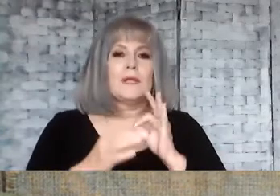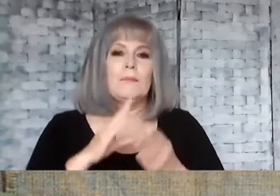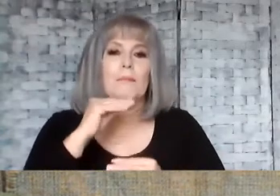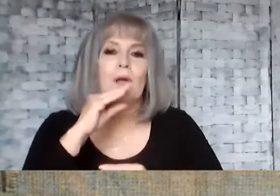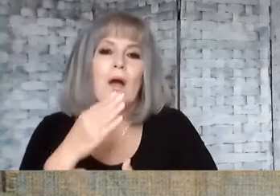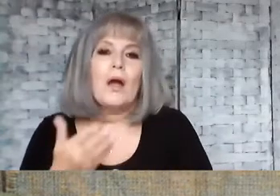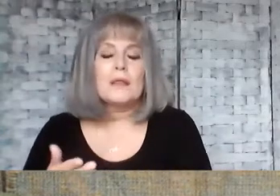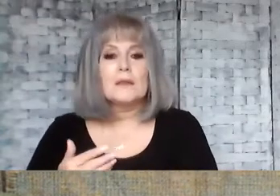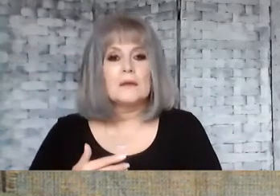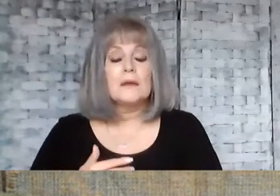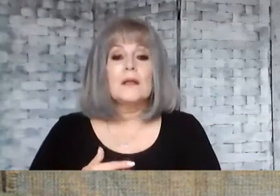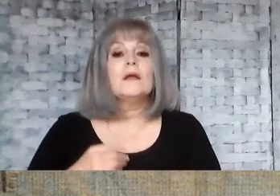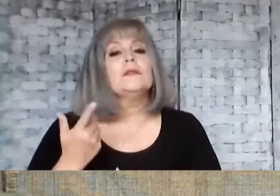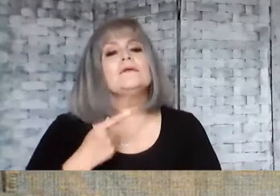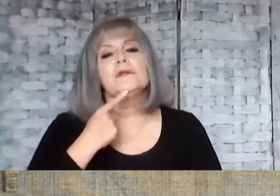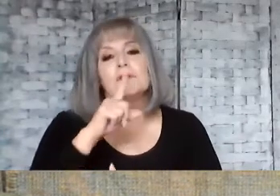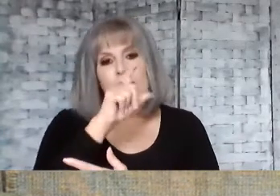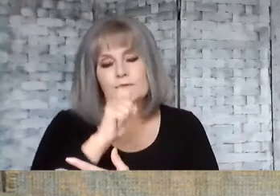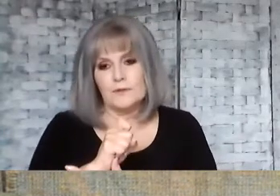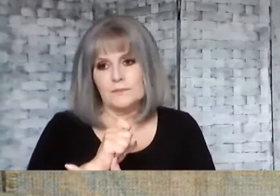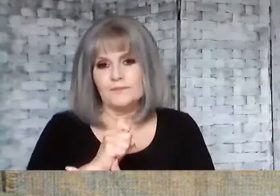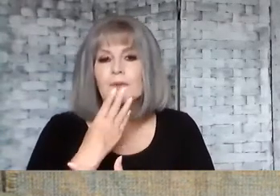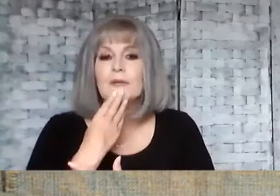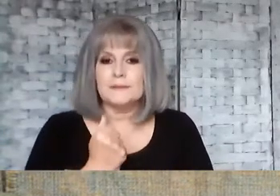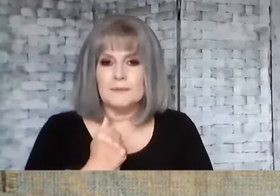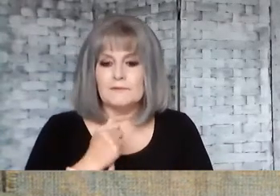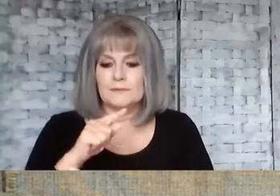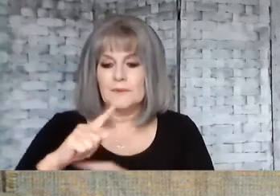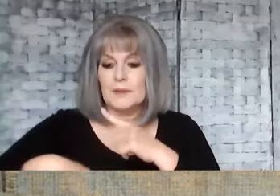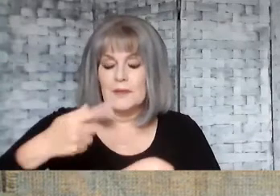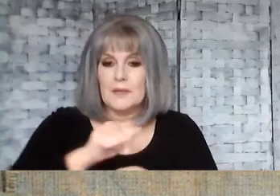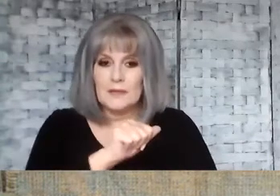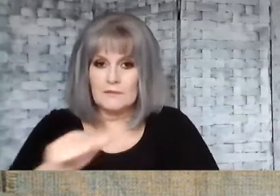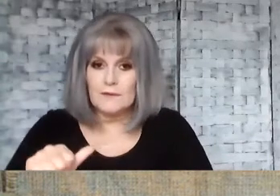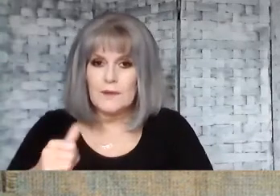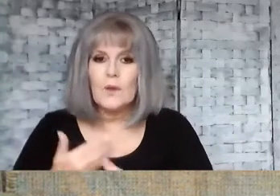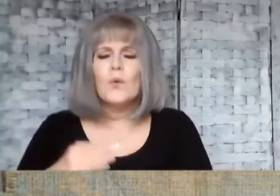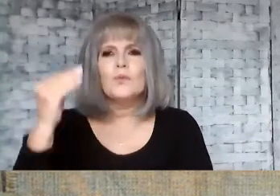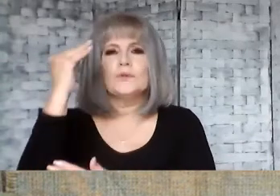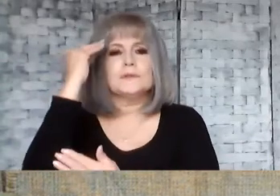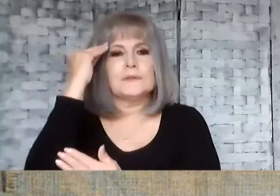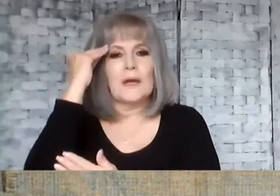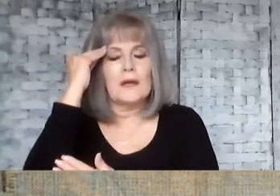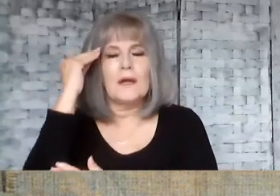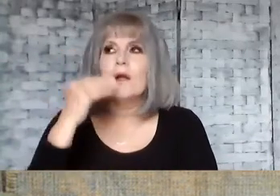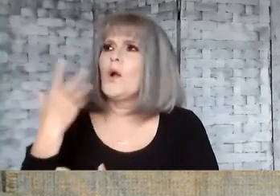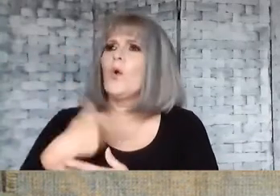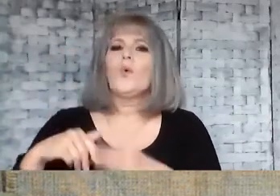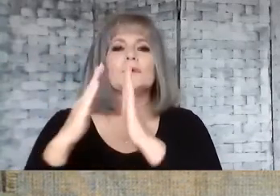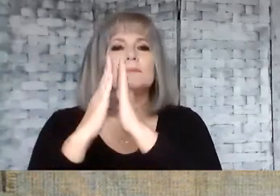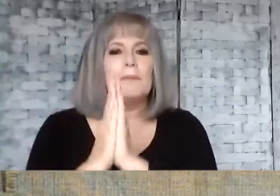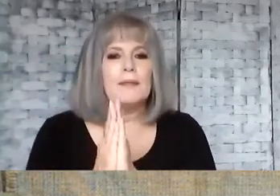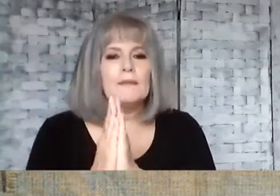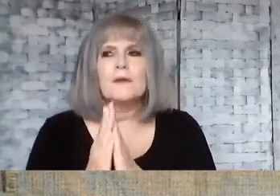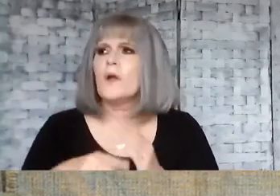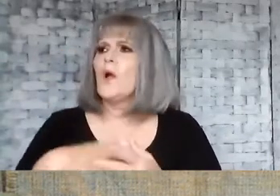Zo heb ik nou klomp goed gezegd. Maar kom ons gaan hier die week verder. En ik wil jou vragen: kom ons bid, kom ons denk, kom ons luister, lees, kom